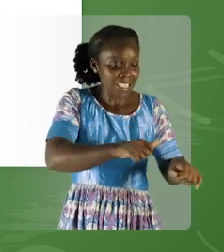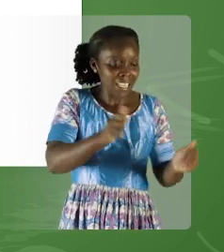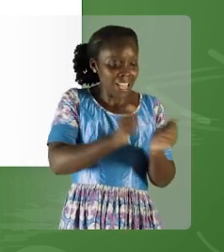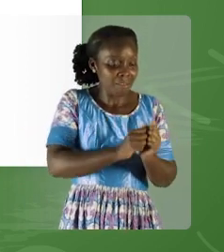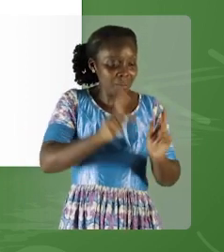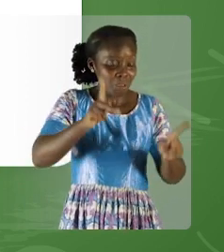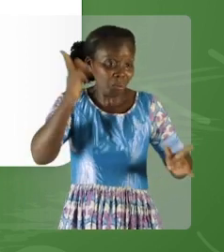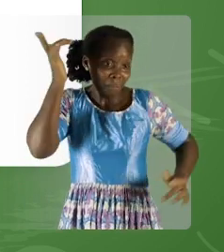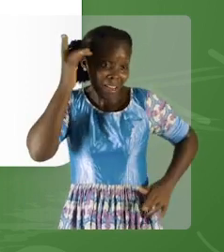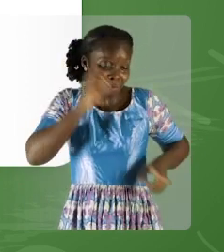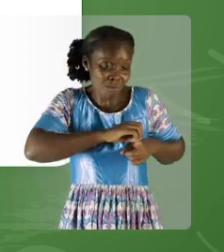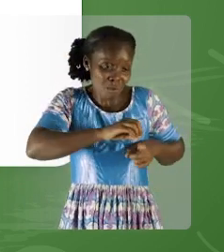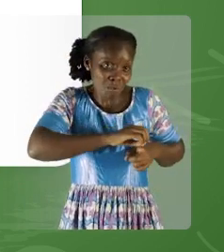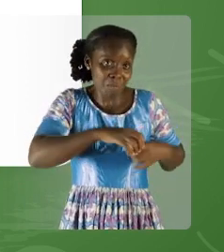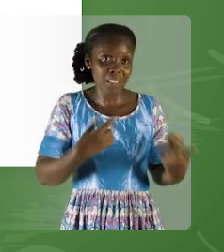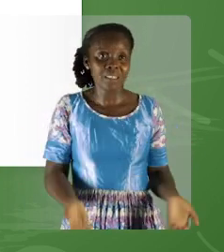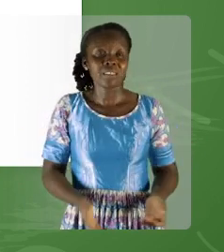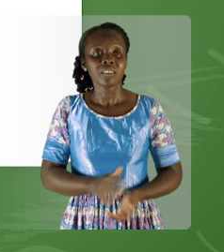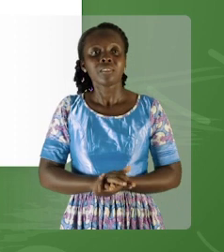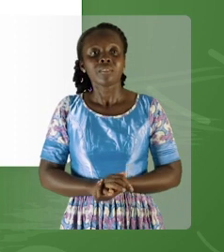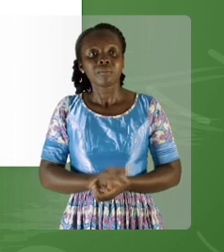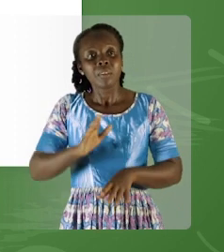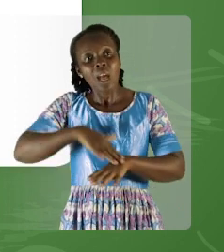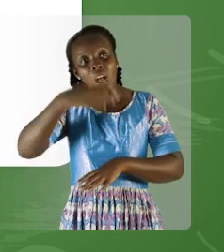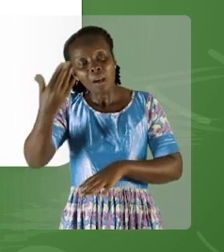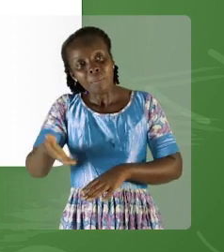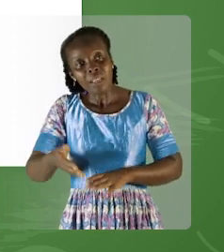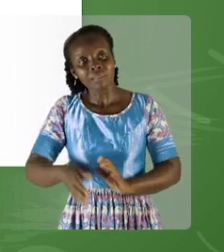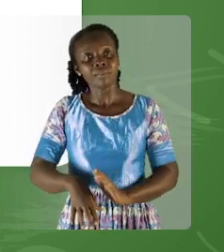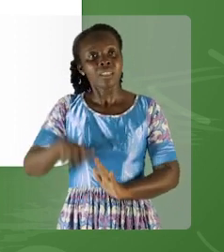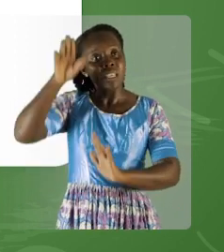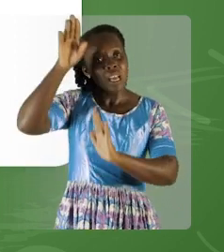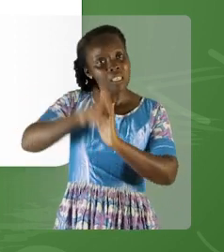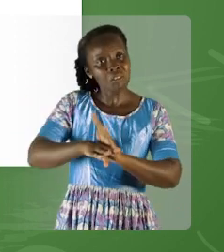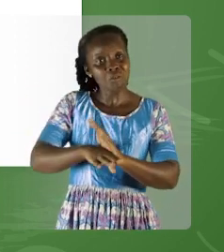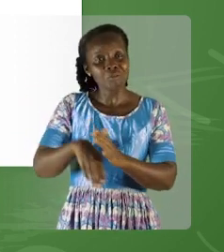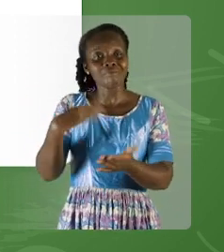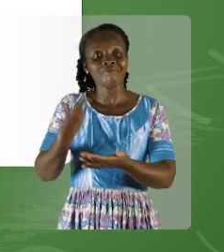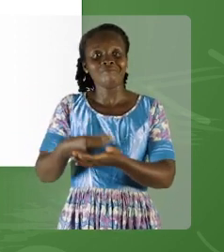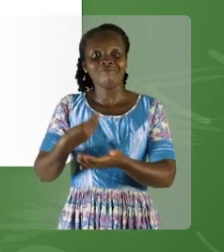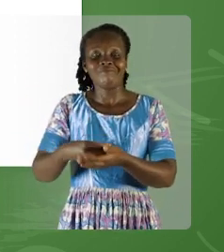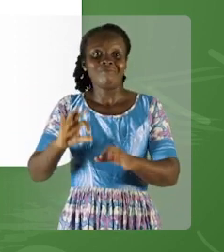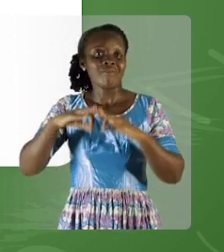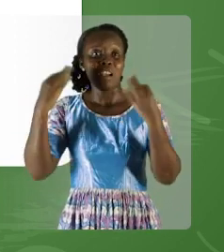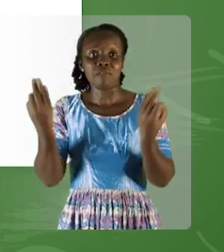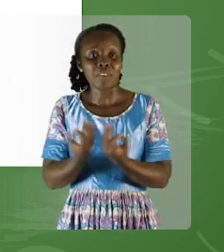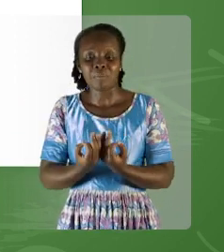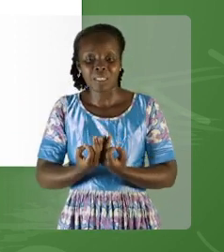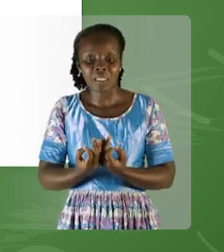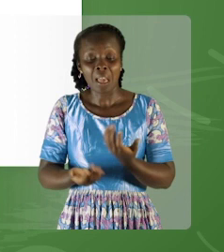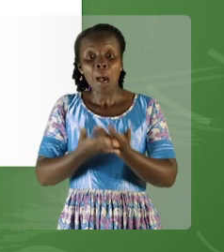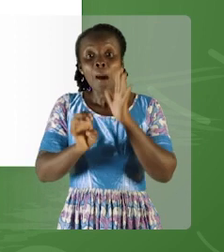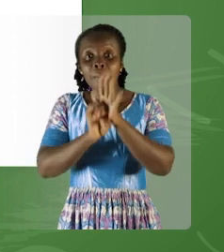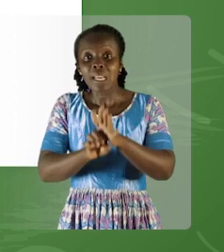leur service. Il y a aussi la réduction des revenus de la famille. Si la personne